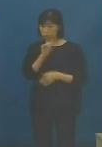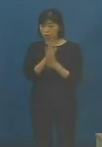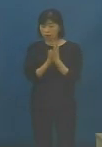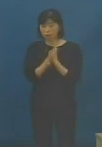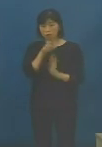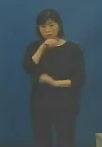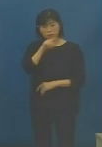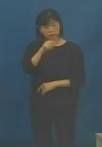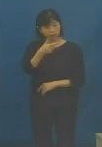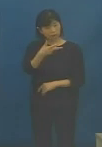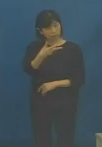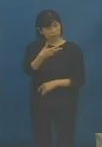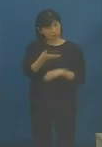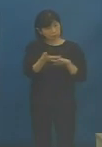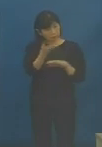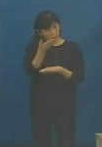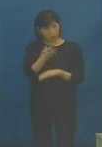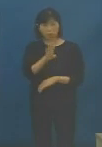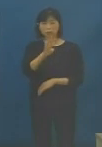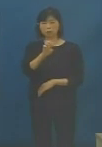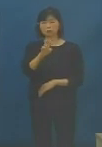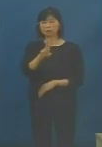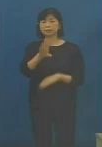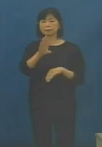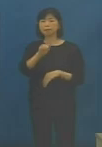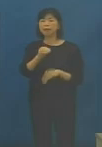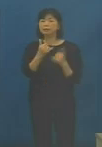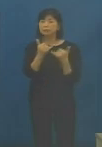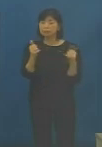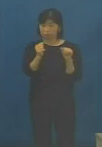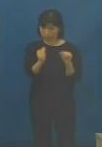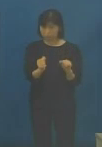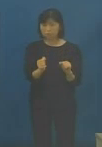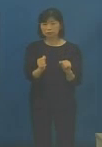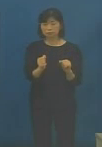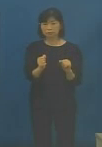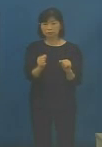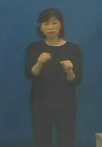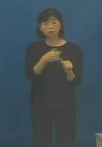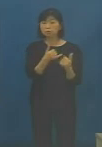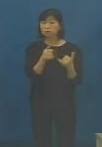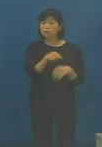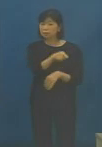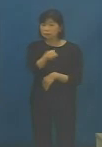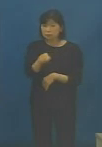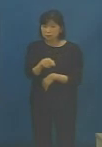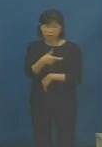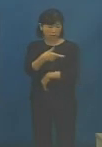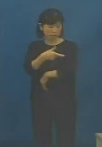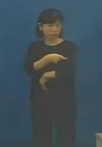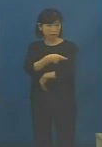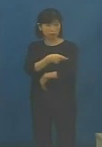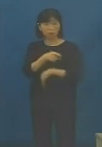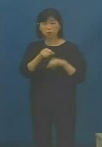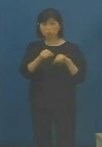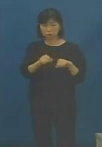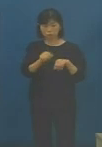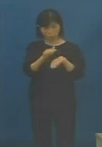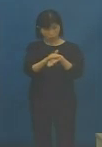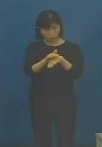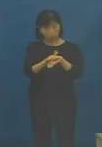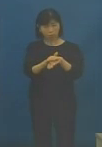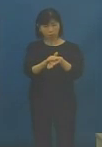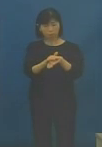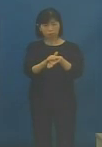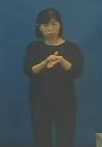以上の方42万人います。でこれに、接種をするということになるとかなり